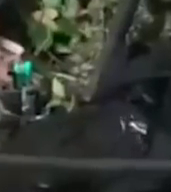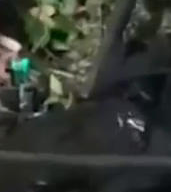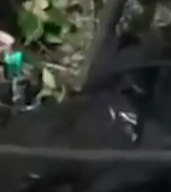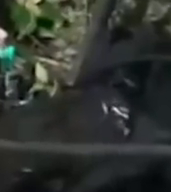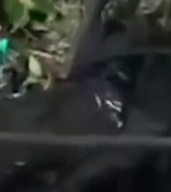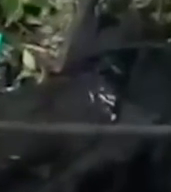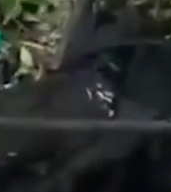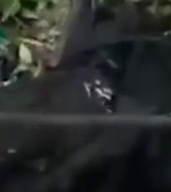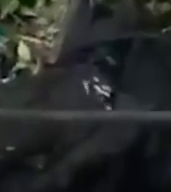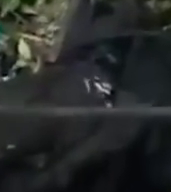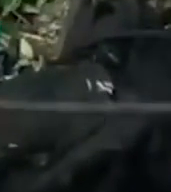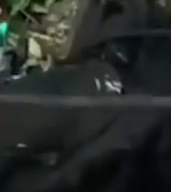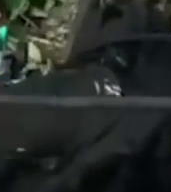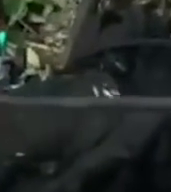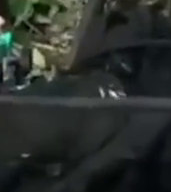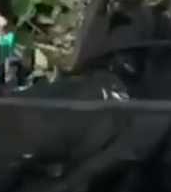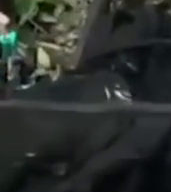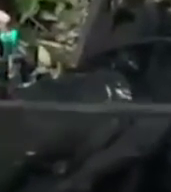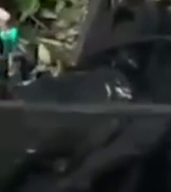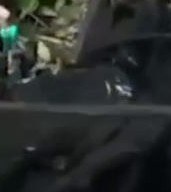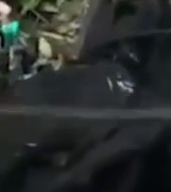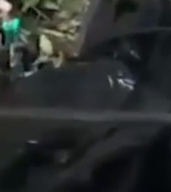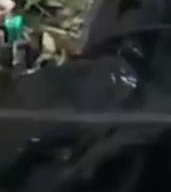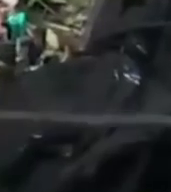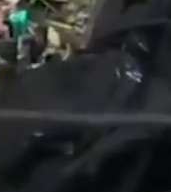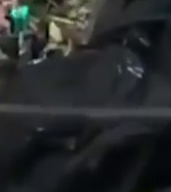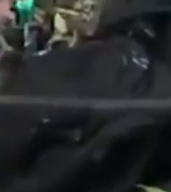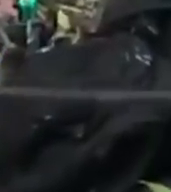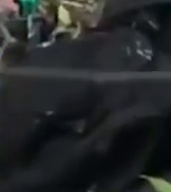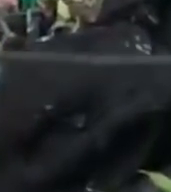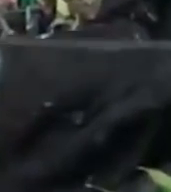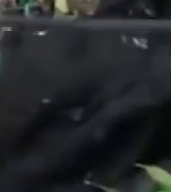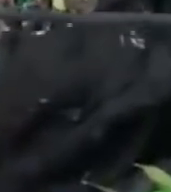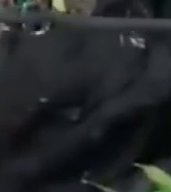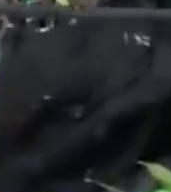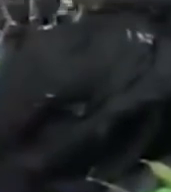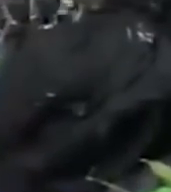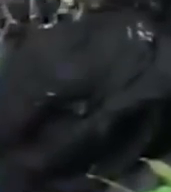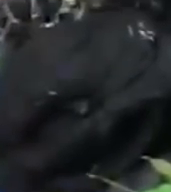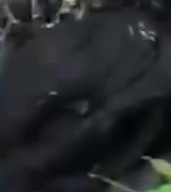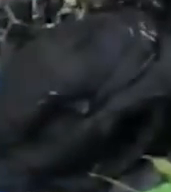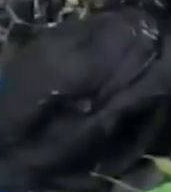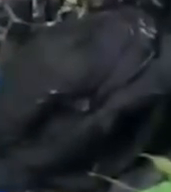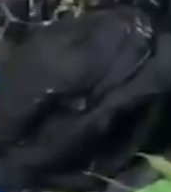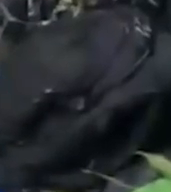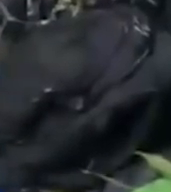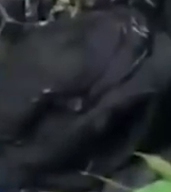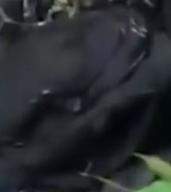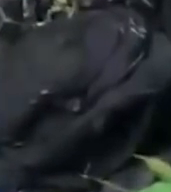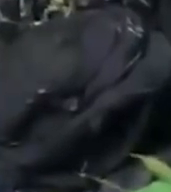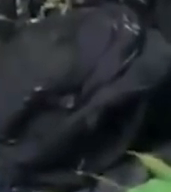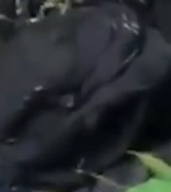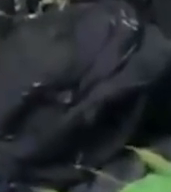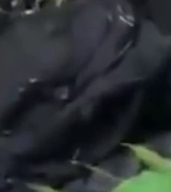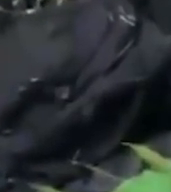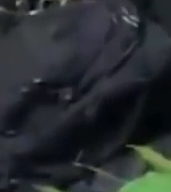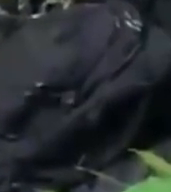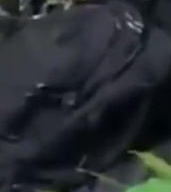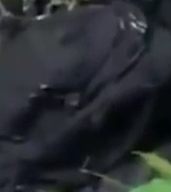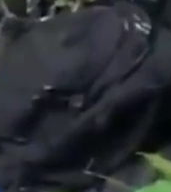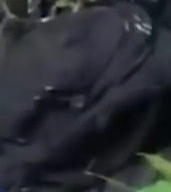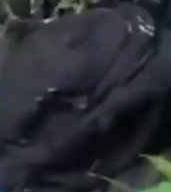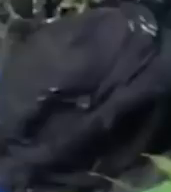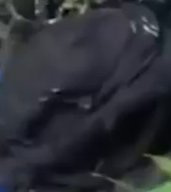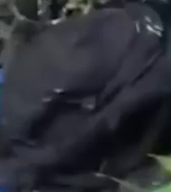ไปยังโถงที่3ซึ่งเป็นจุดที่คาดว่าน้องๆทั้งหมดนั้นอาจจะติดอยู่ค่ะเดี๋ยวเราไปฟังเสียงของรองผู้บัญชาการตำรวจแห่งชาติกัน